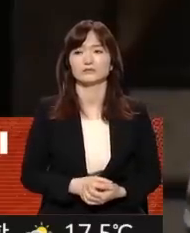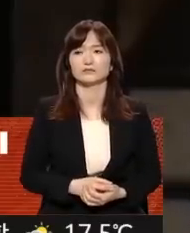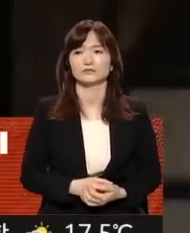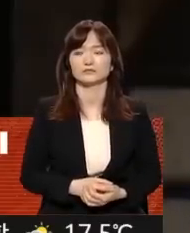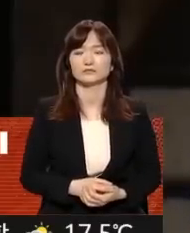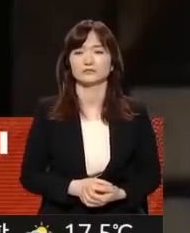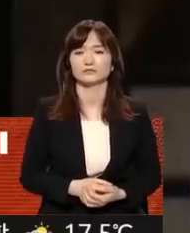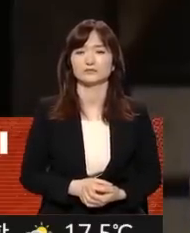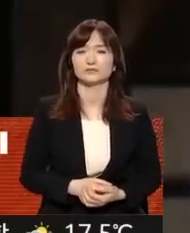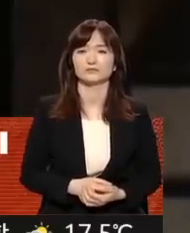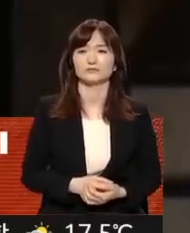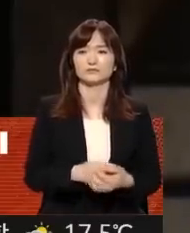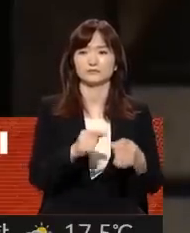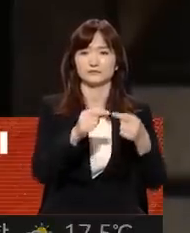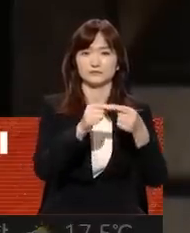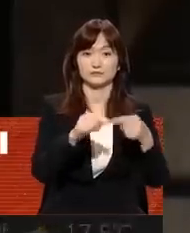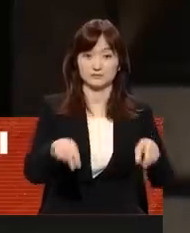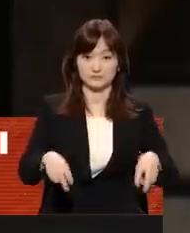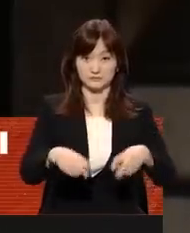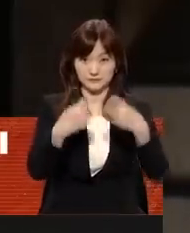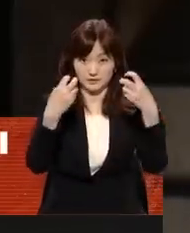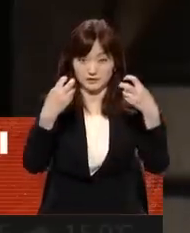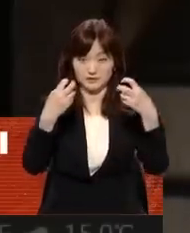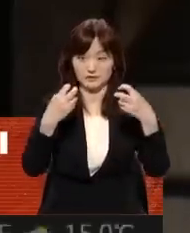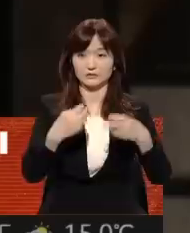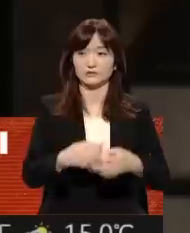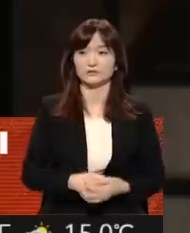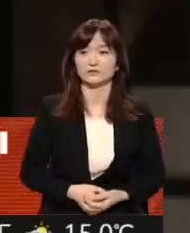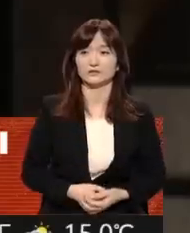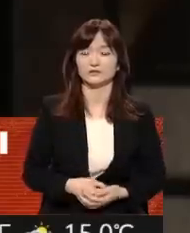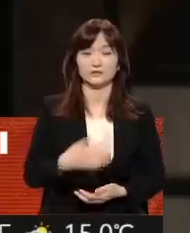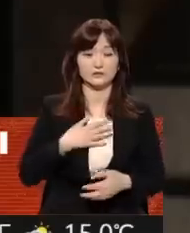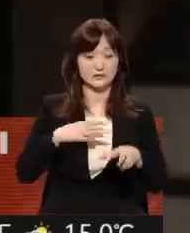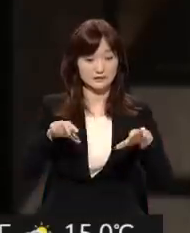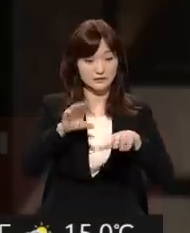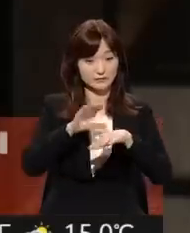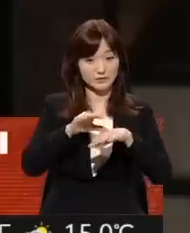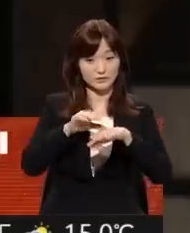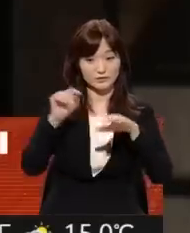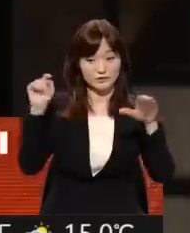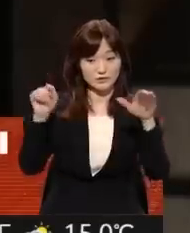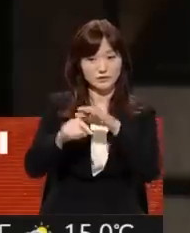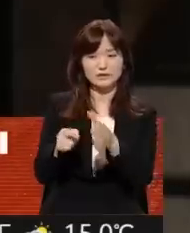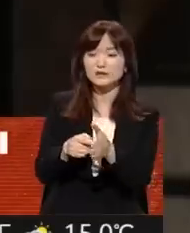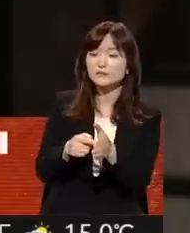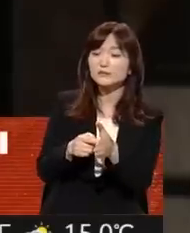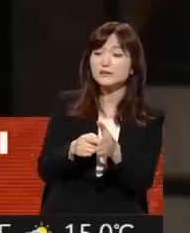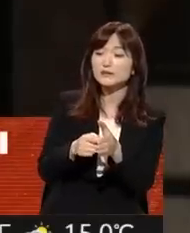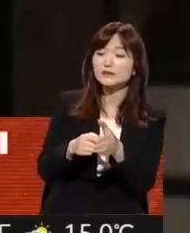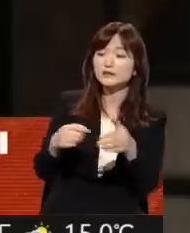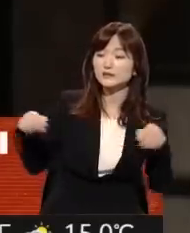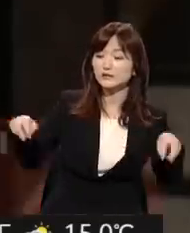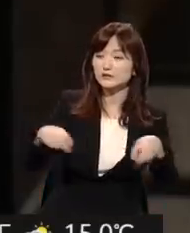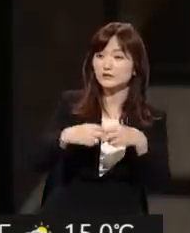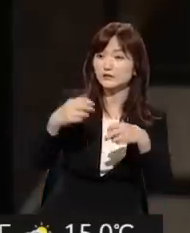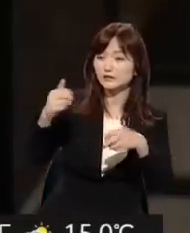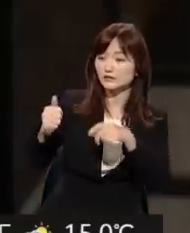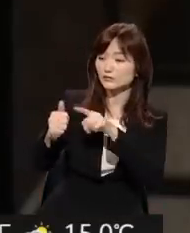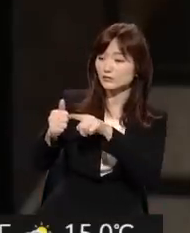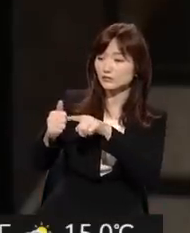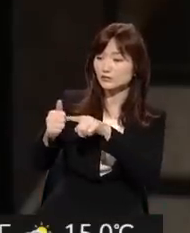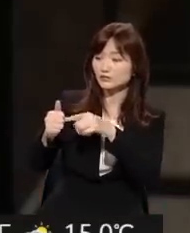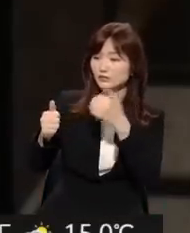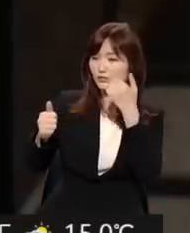예, 말씀을 예. 드리면 첫 번째 사고가 빵 났어요. 그래가지고 나 지금 방송 가야 되니까 급하다 이러니까 반대편 그 차주 제가 누가 갑인지